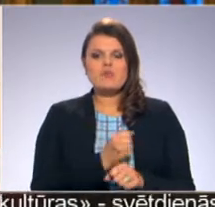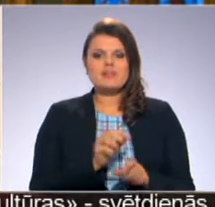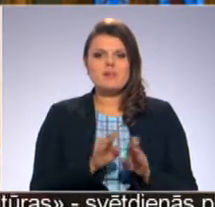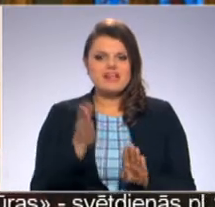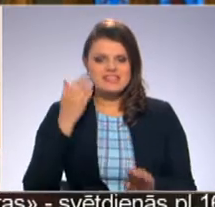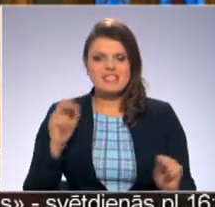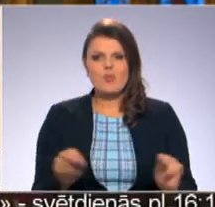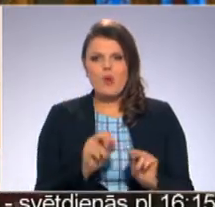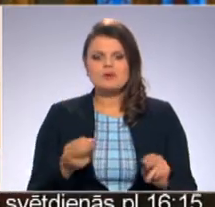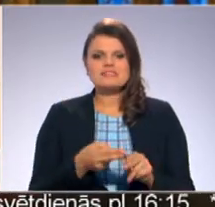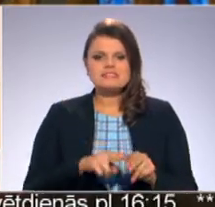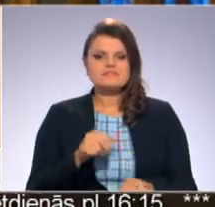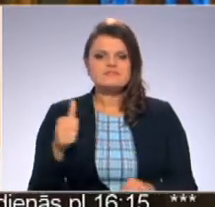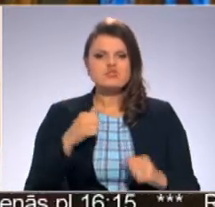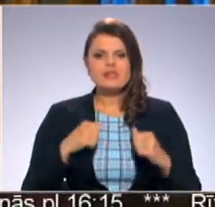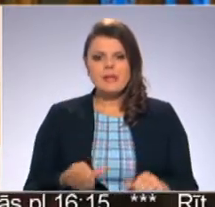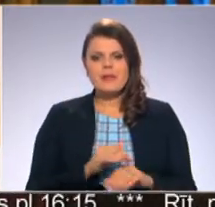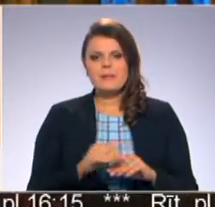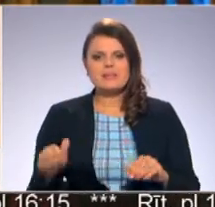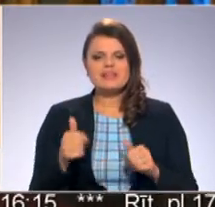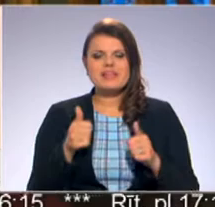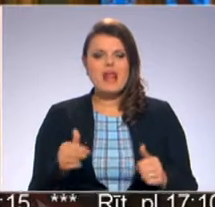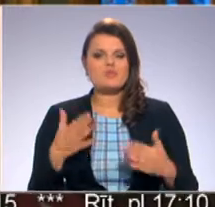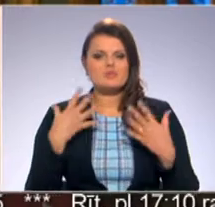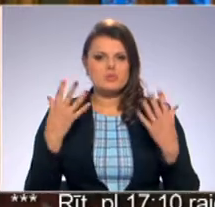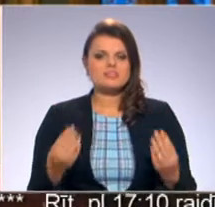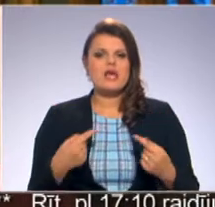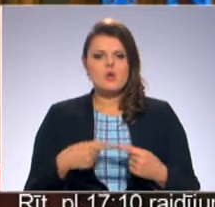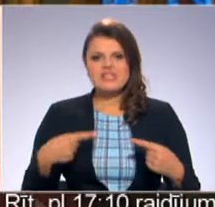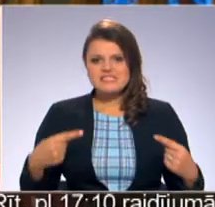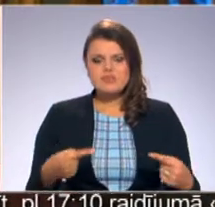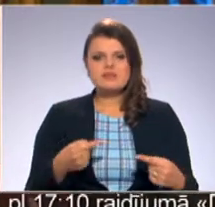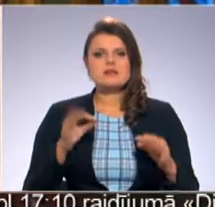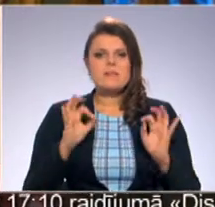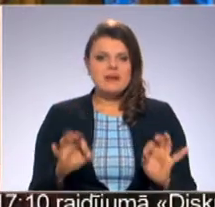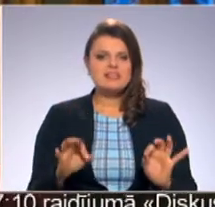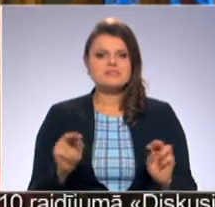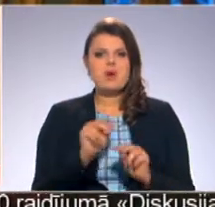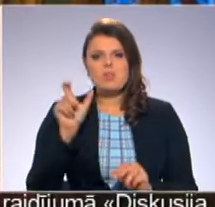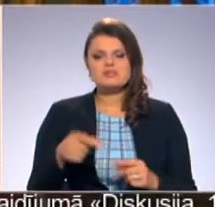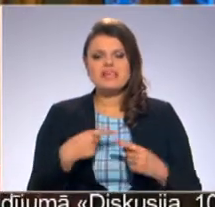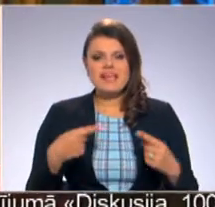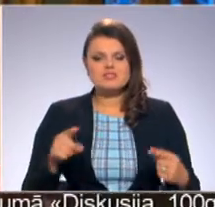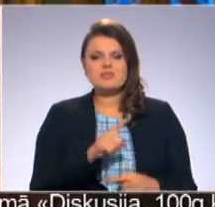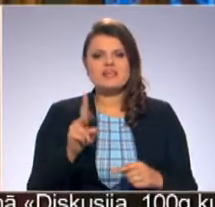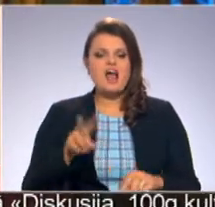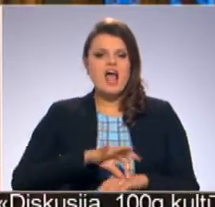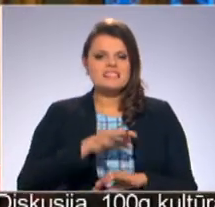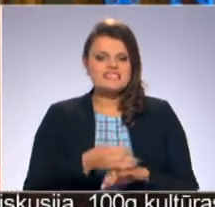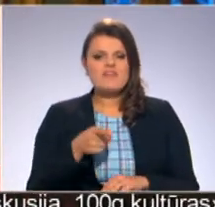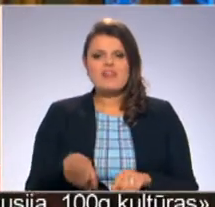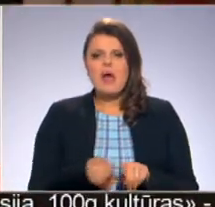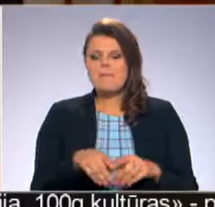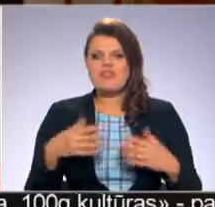seno mūziku, tāpēc viņu apmierināja pilnīgi labs mūsdienu instruments. Patiesībā mūziķim instruments ir kā sieva, tāpat